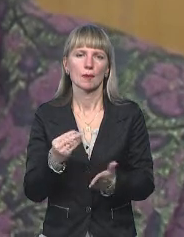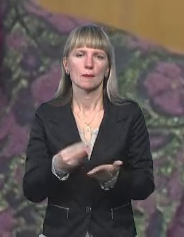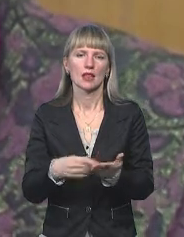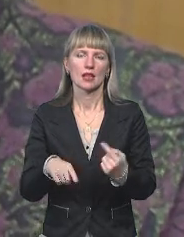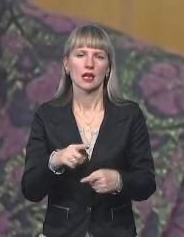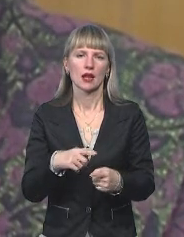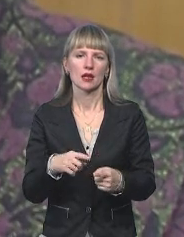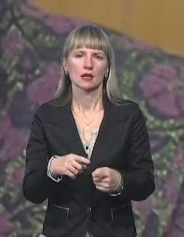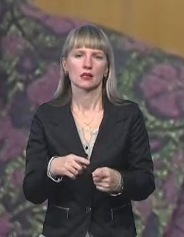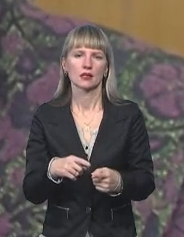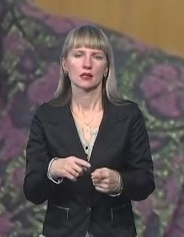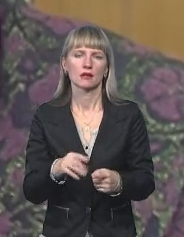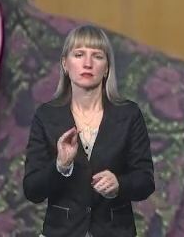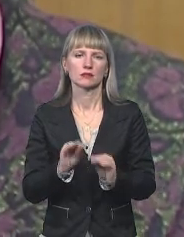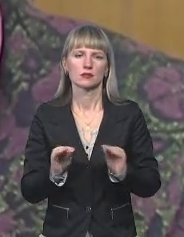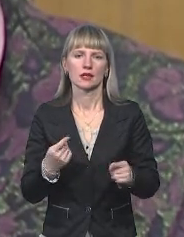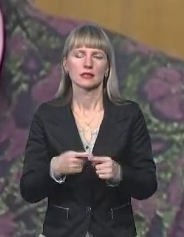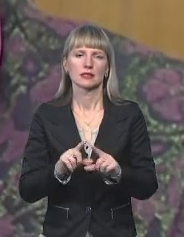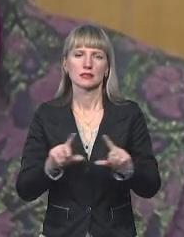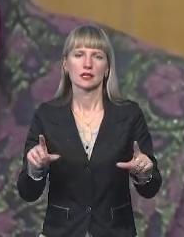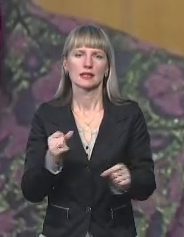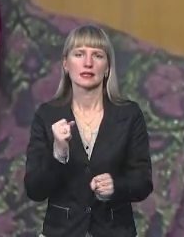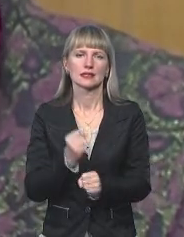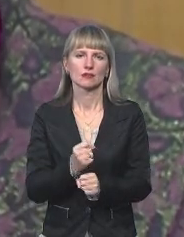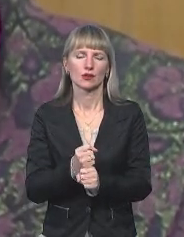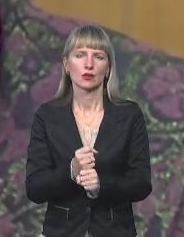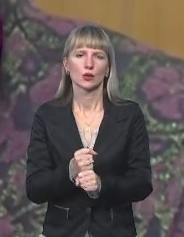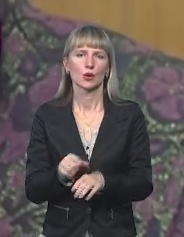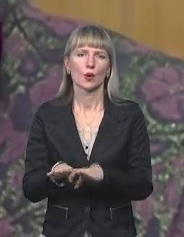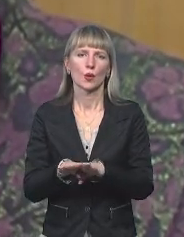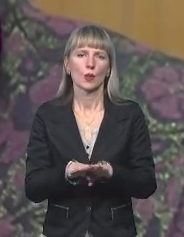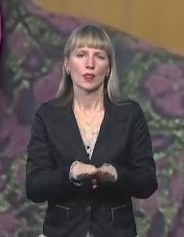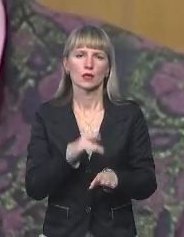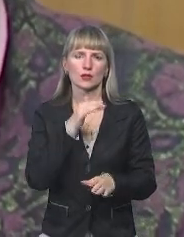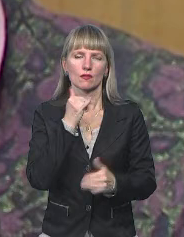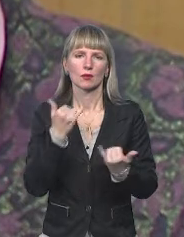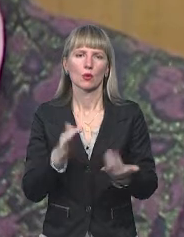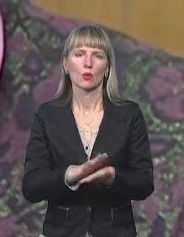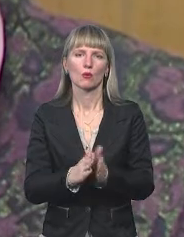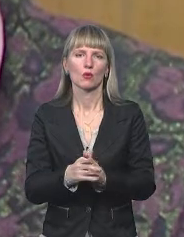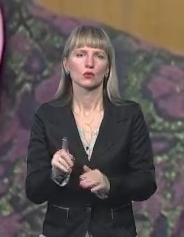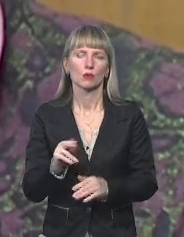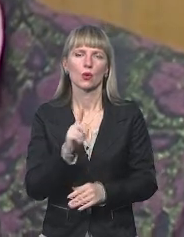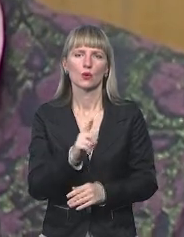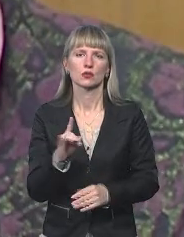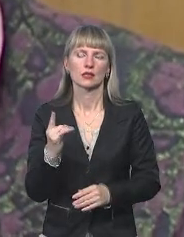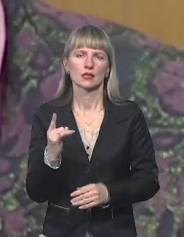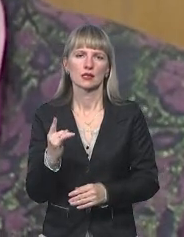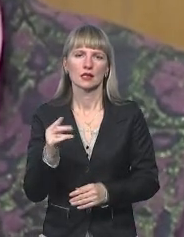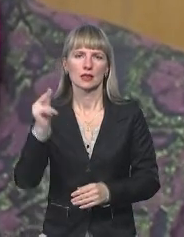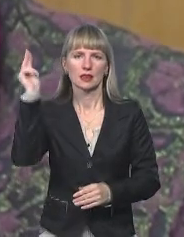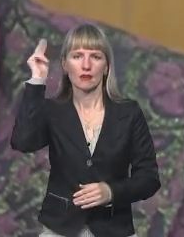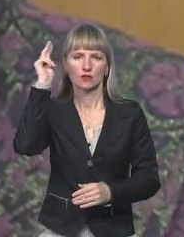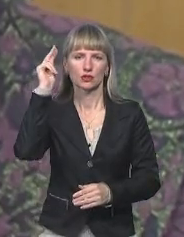матеріально-технічні базу цих закладів і створити абсолютно однакові сучасні умови, щоб кожна дитина